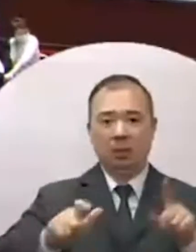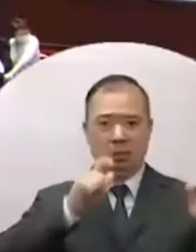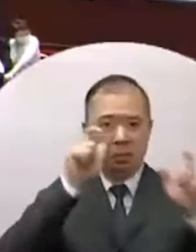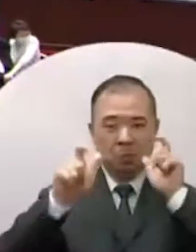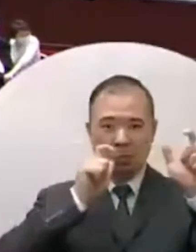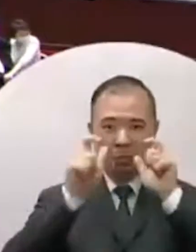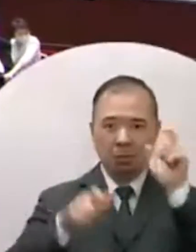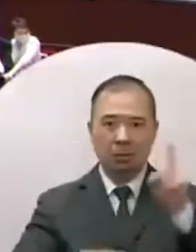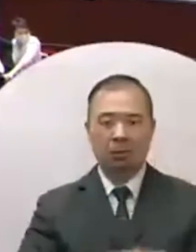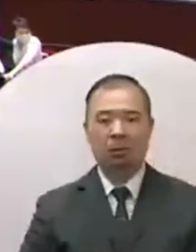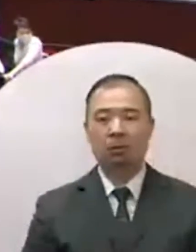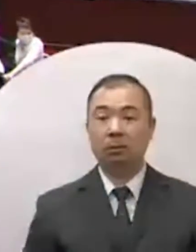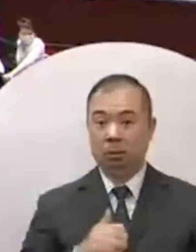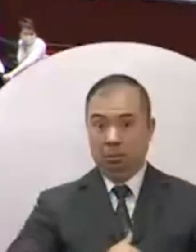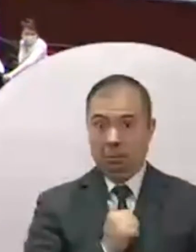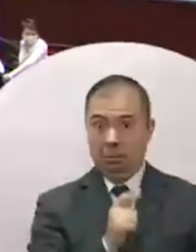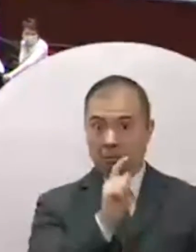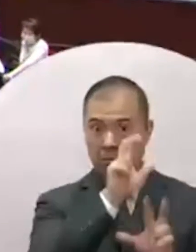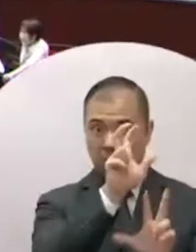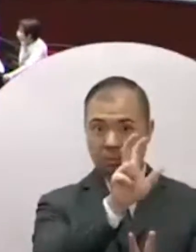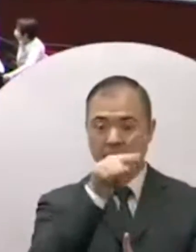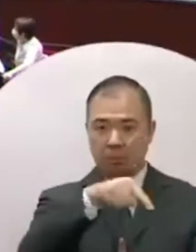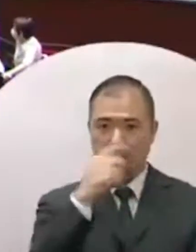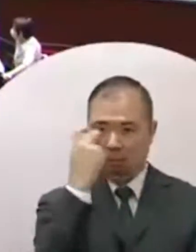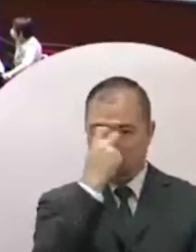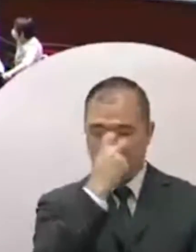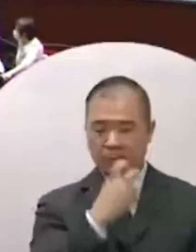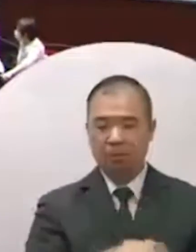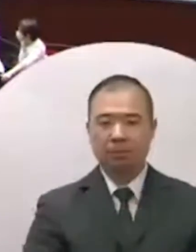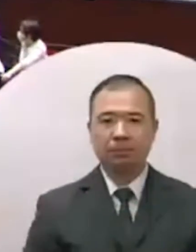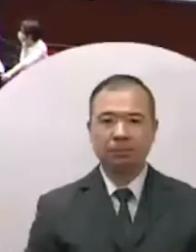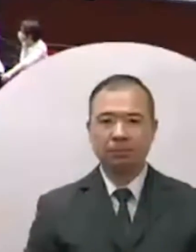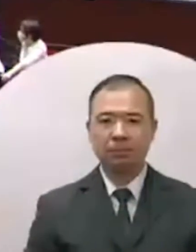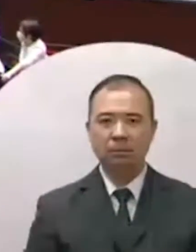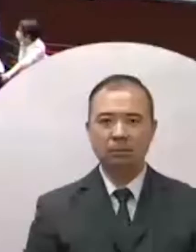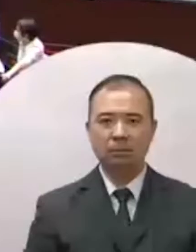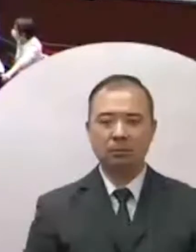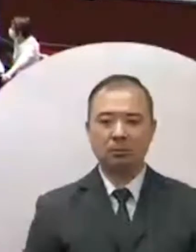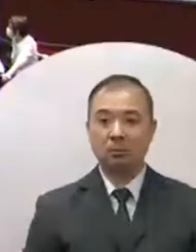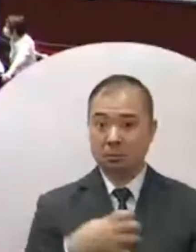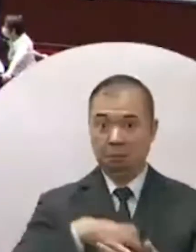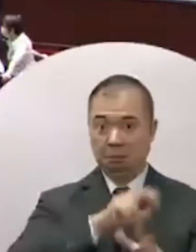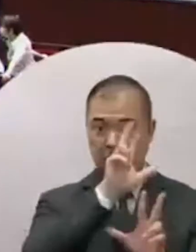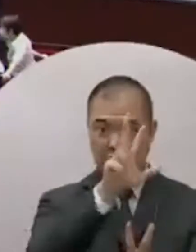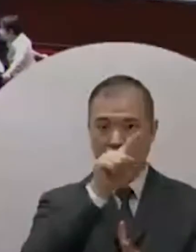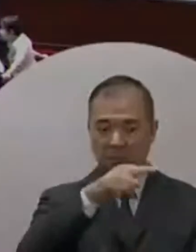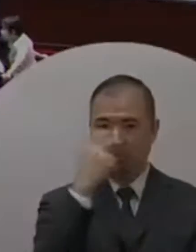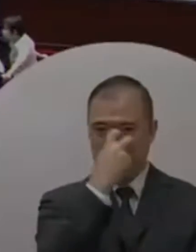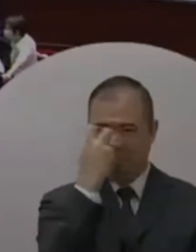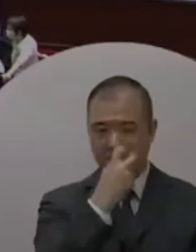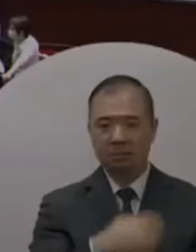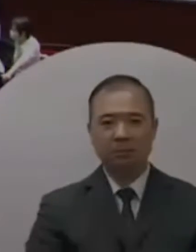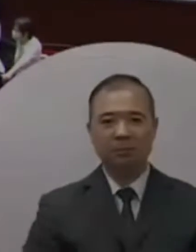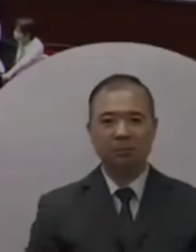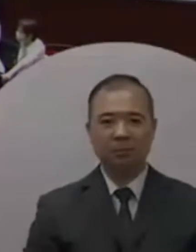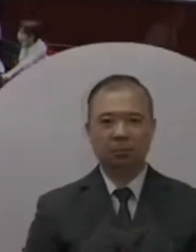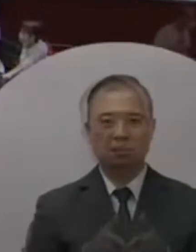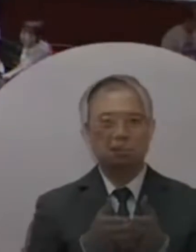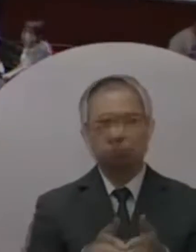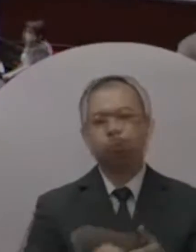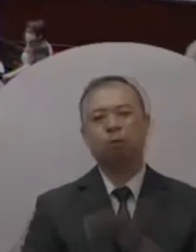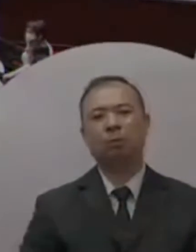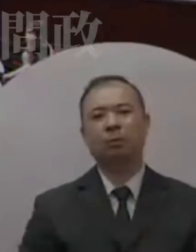督、实质监督、实质监督、实质监督、实质监